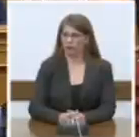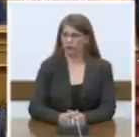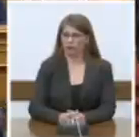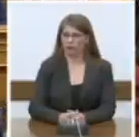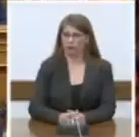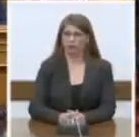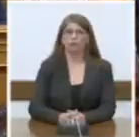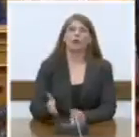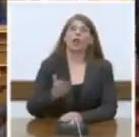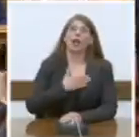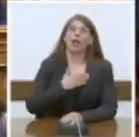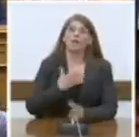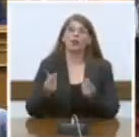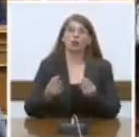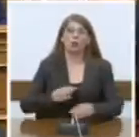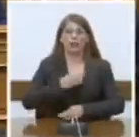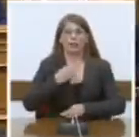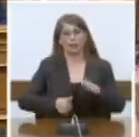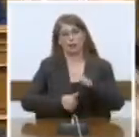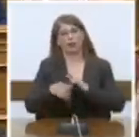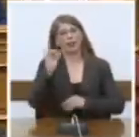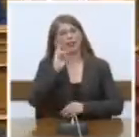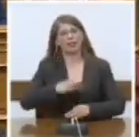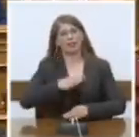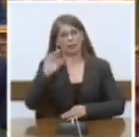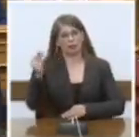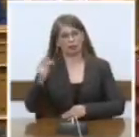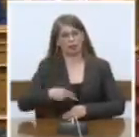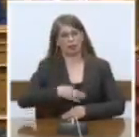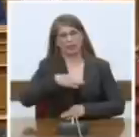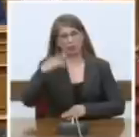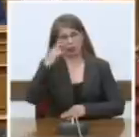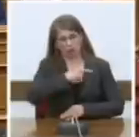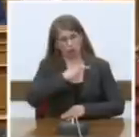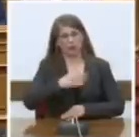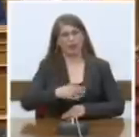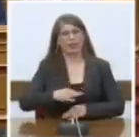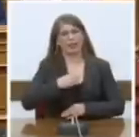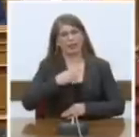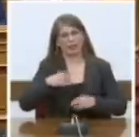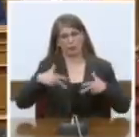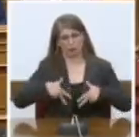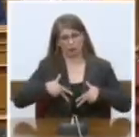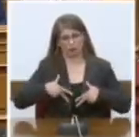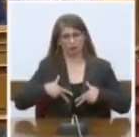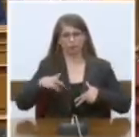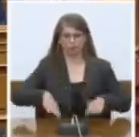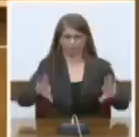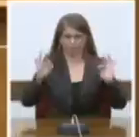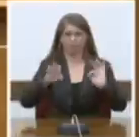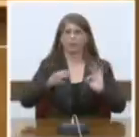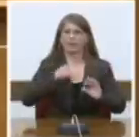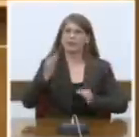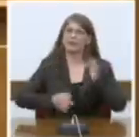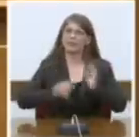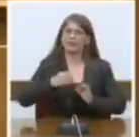Ευχαριστώ πολύ, κύριε Πρόεδρε. Κυρίες και κύριοι βουλευτές, κύριε Πρωθυπουργέ, κυρίες και κύριοι Υπουργοί, προσερχόμαστε στη συζήτηση των προγραμματικών